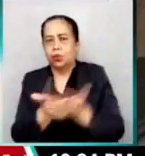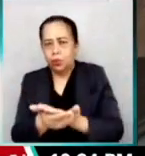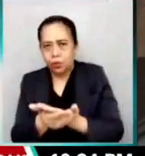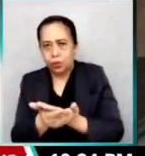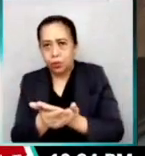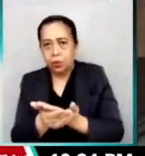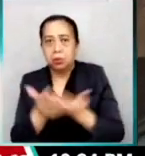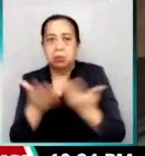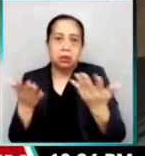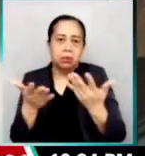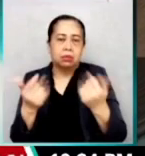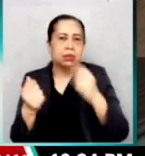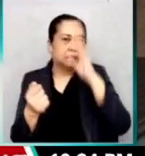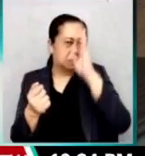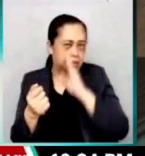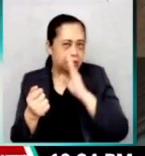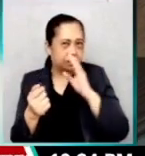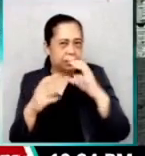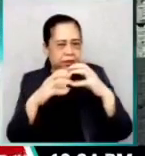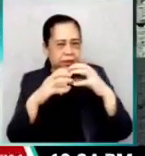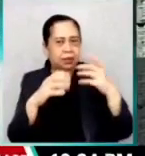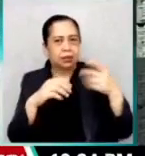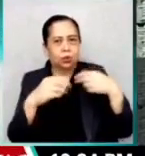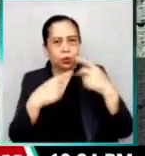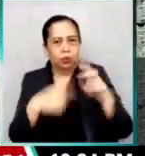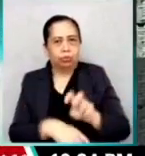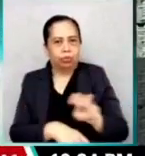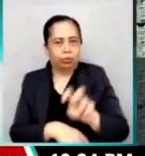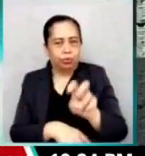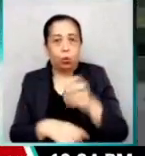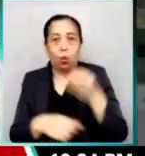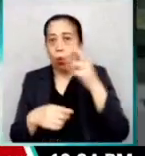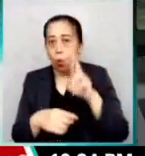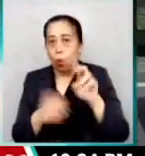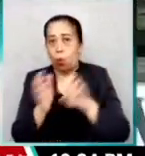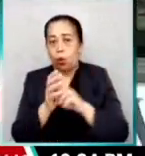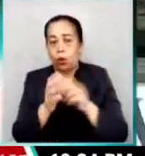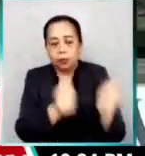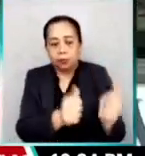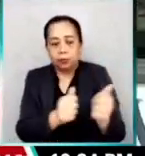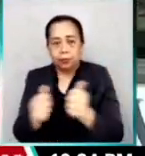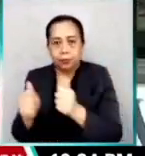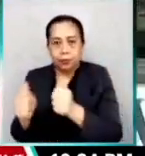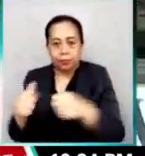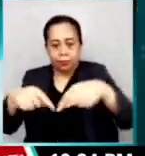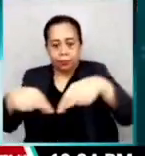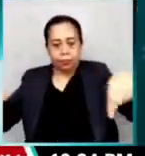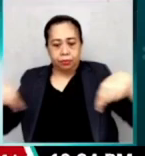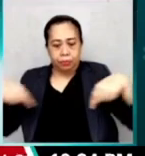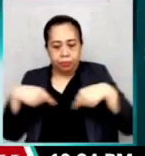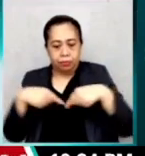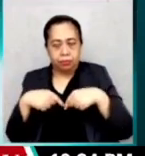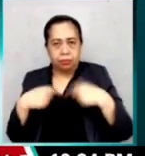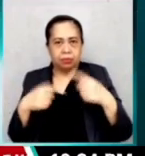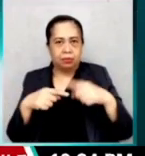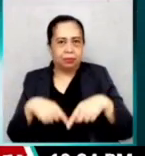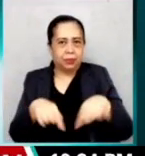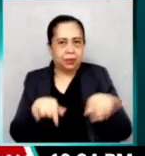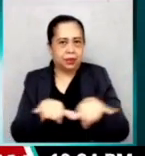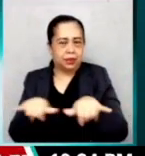maaaring mabasag ang shell habang nasa biyahe. O kaya kapag inaayos ang mga ito sa tray ayon sa laki. Kasi yung